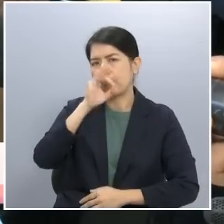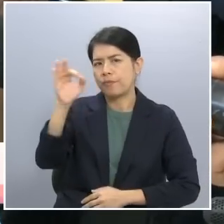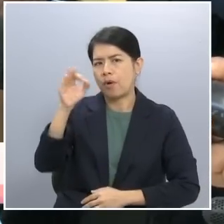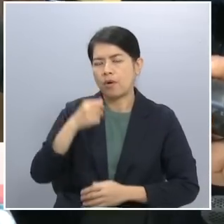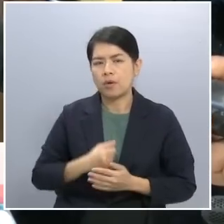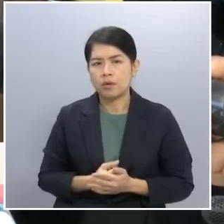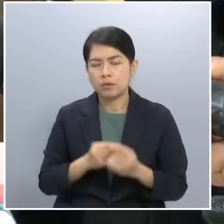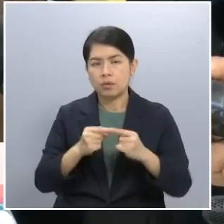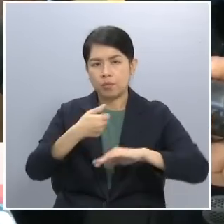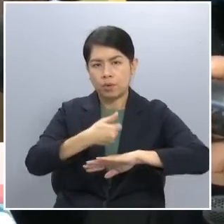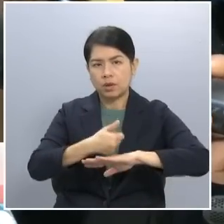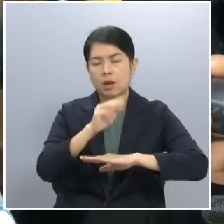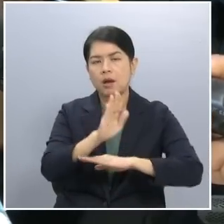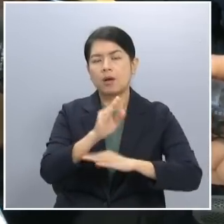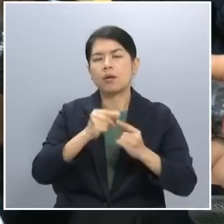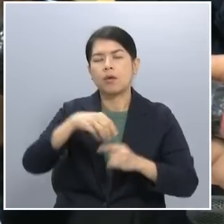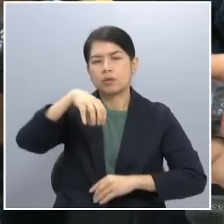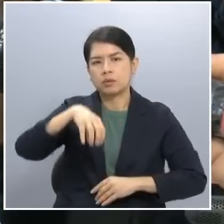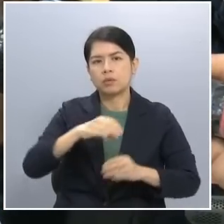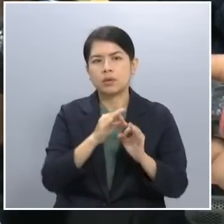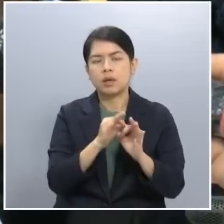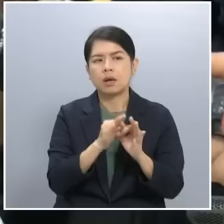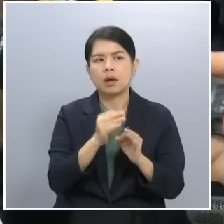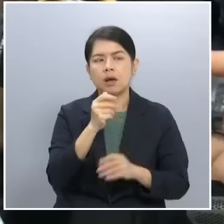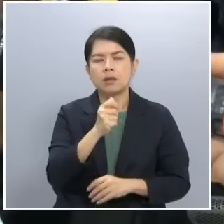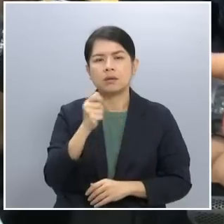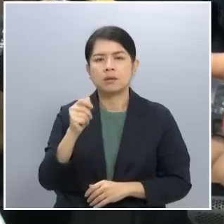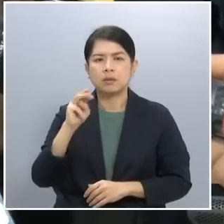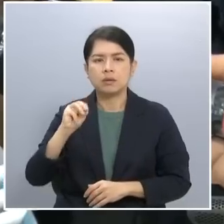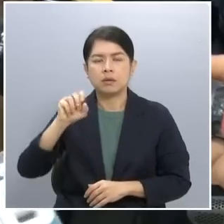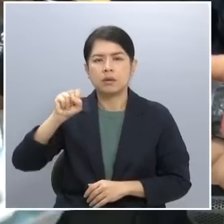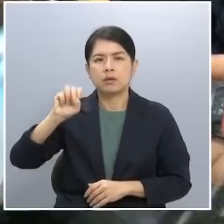ออมสินคือมันถูกตั้งธงไว้แล้วจากเจ้าที